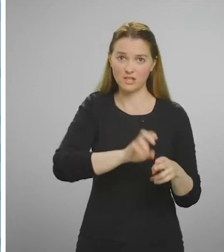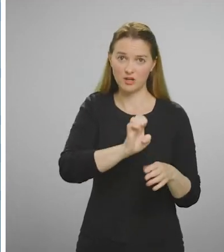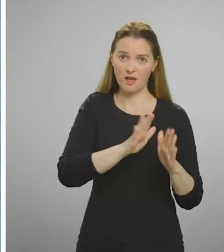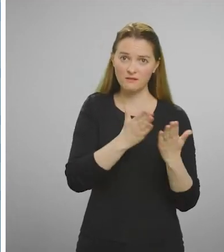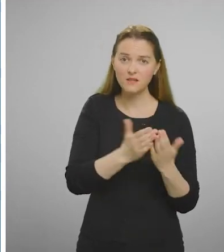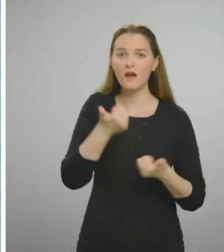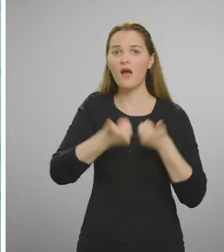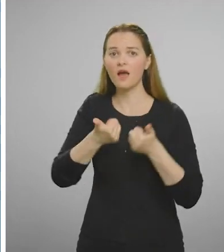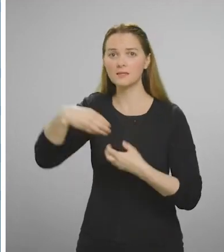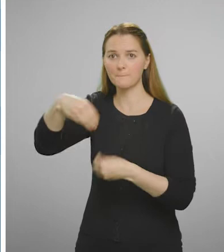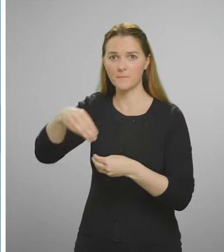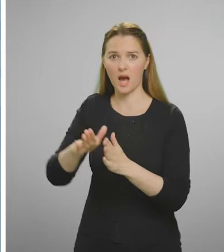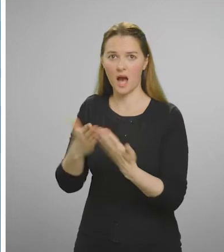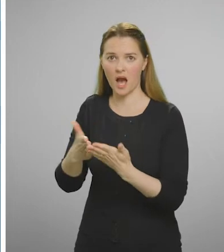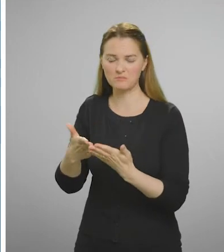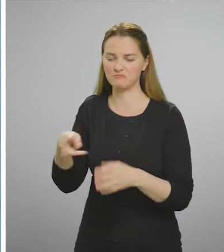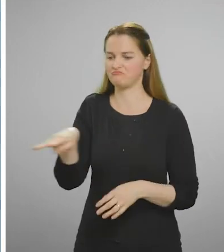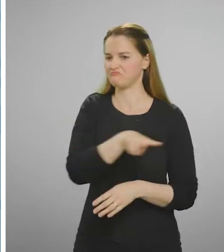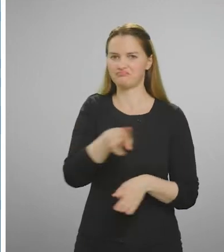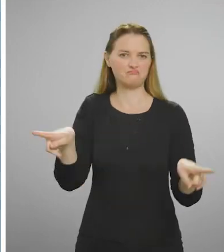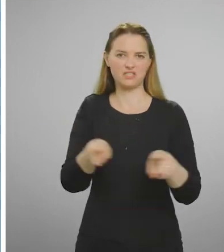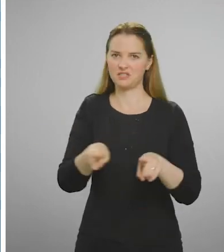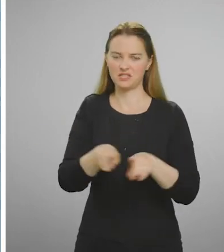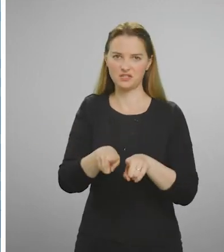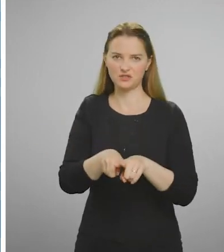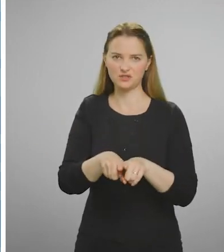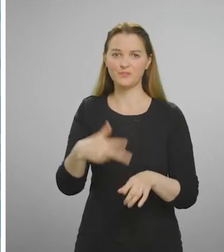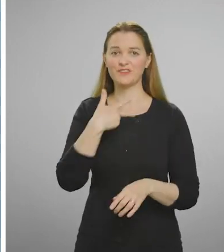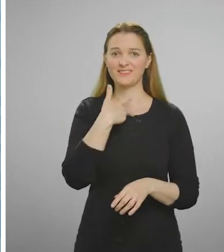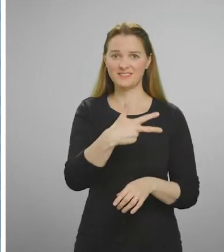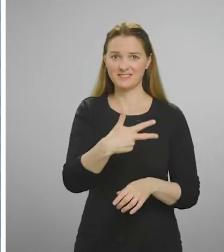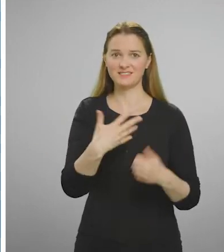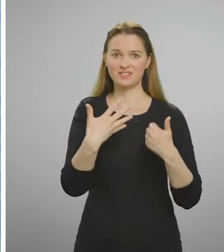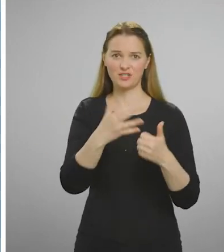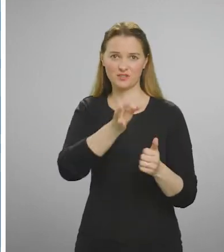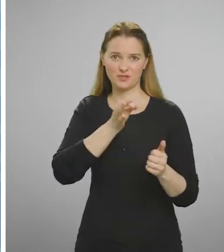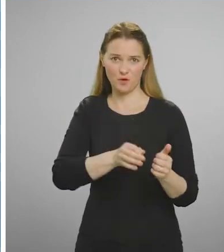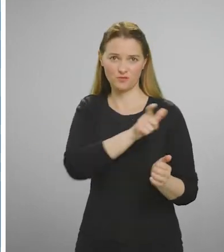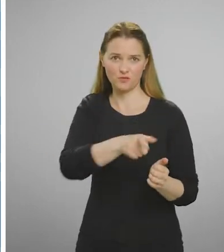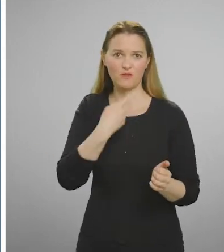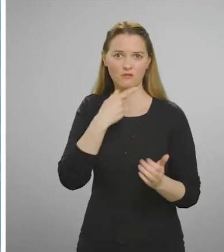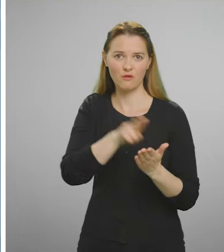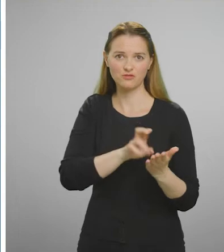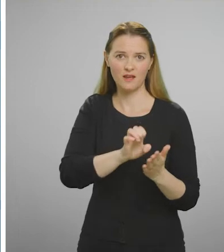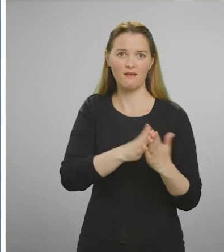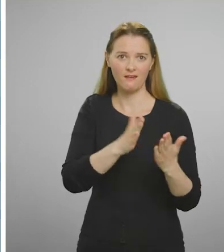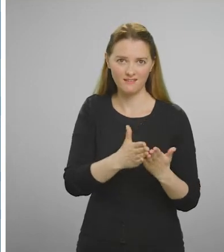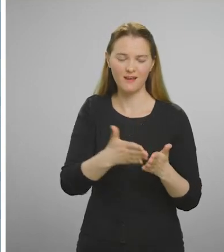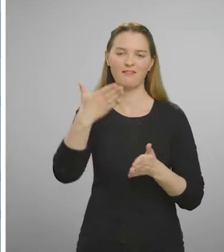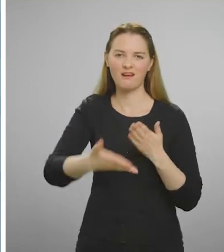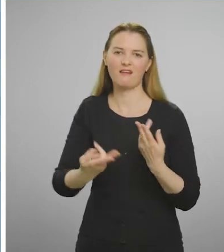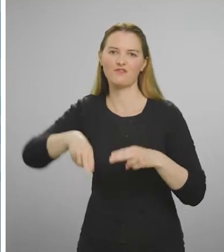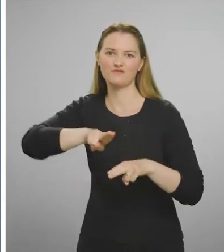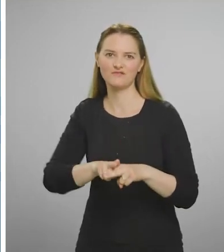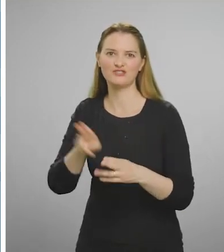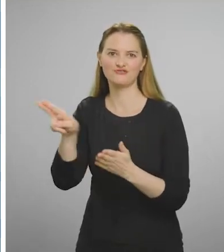više e-knjiga ili tiskanih izdanja. Pokazalo se da u ovoj utrci nema pobjednika. 36% onih koji